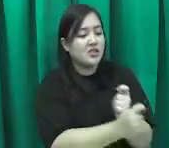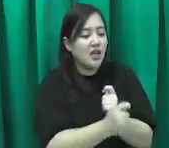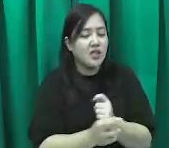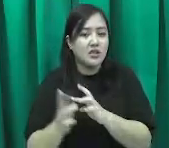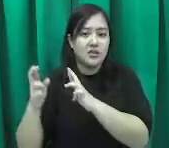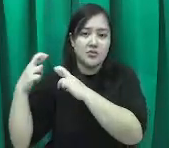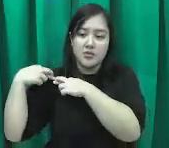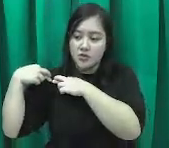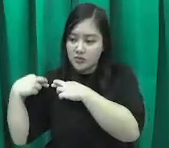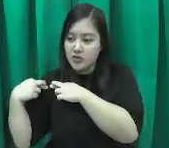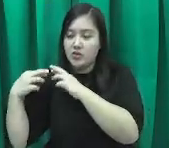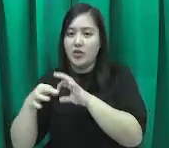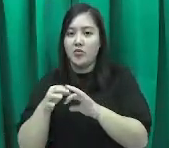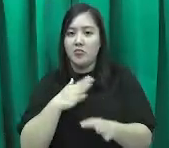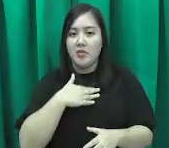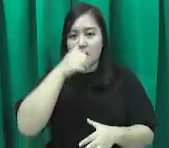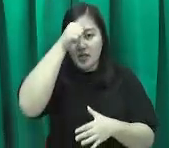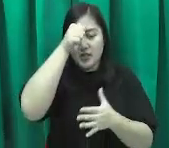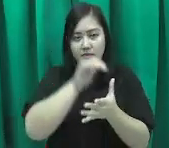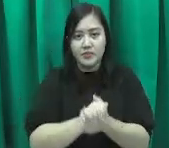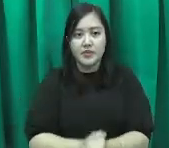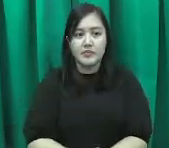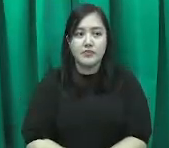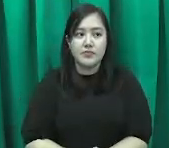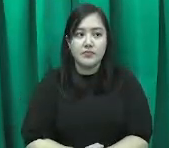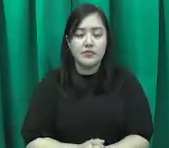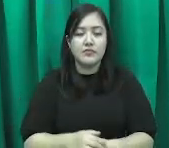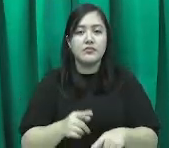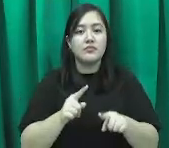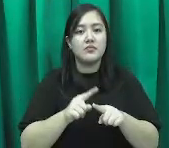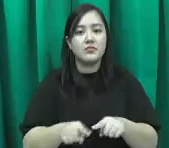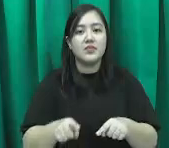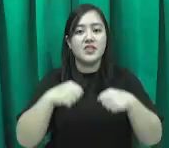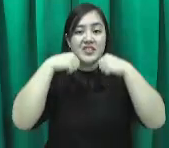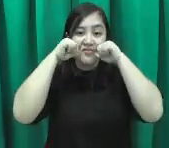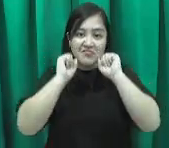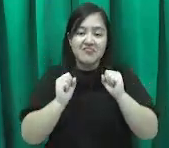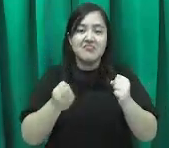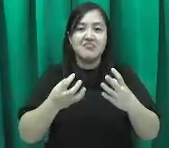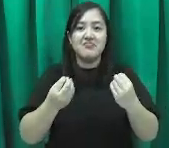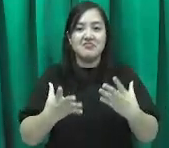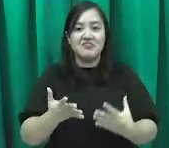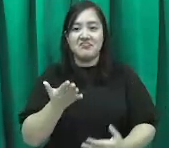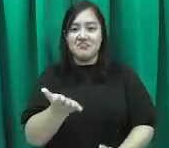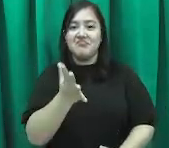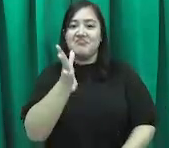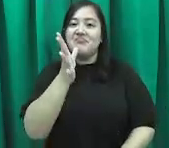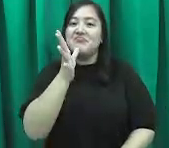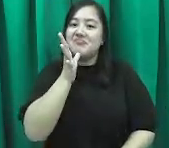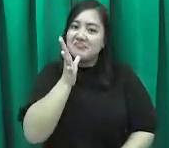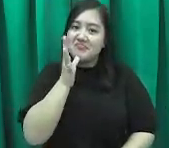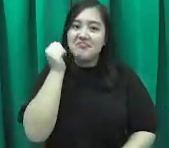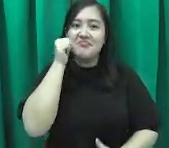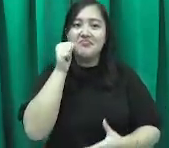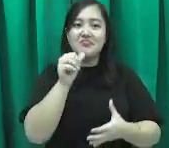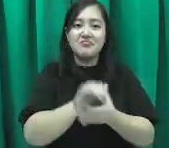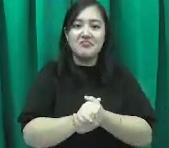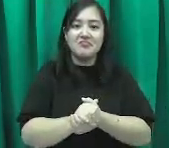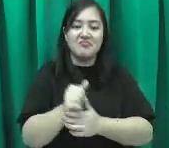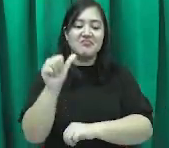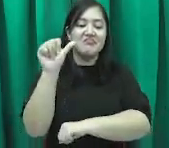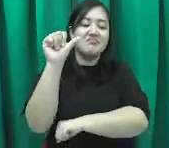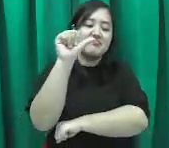na maraming sumasablay. Kasi kayong mga mothers, pasensya na kayong mga mothers ha. Marami kasing mothers na ganun. Na ganun eh.